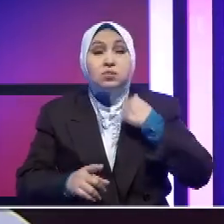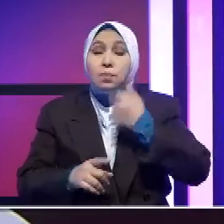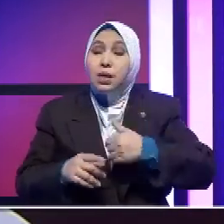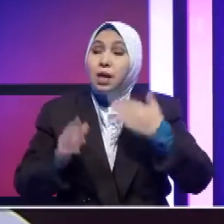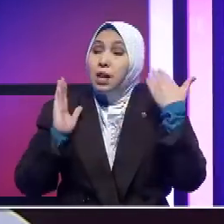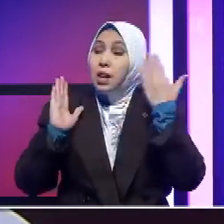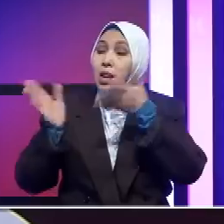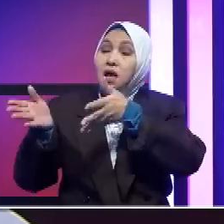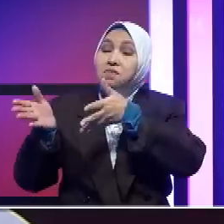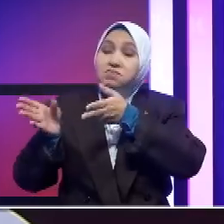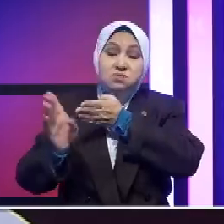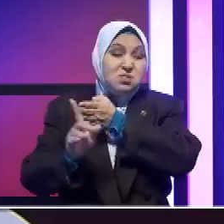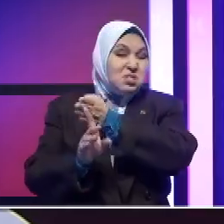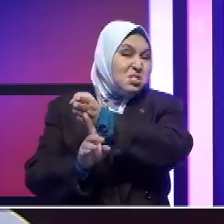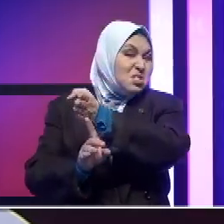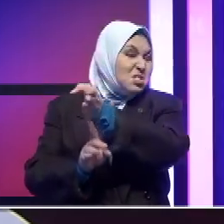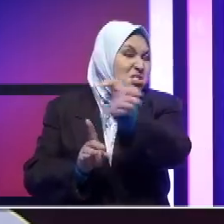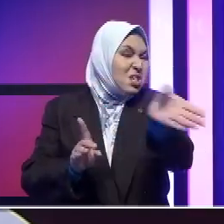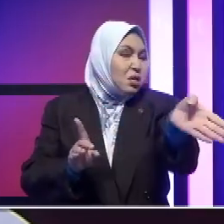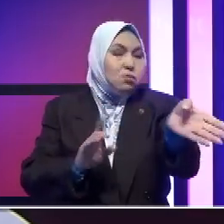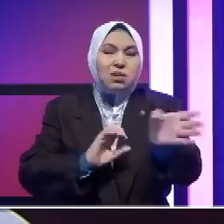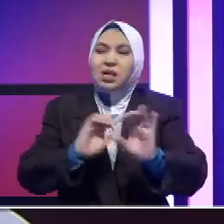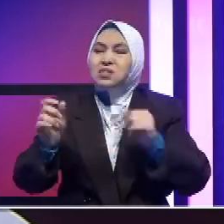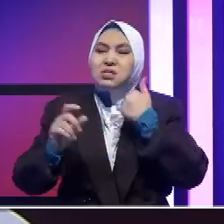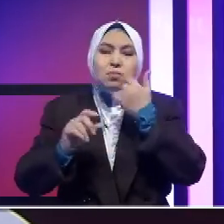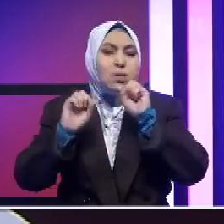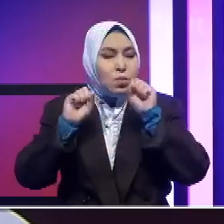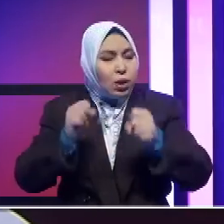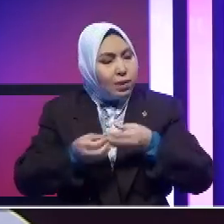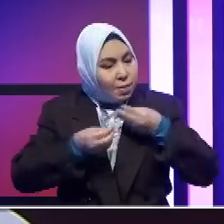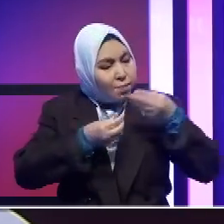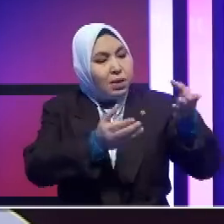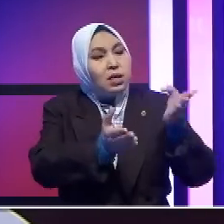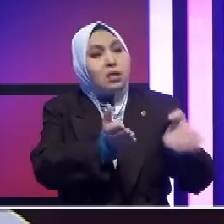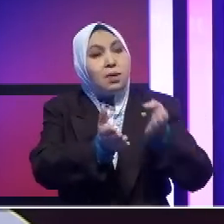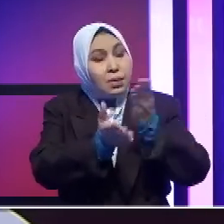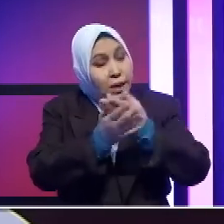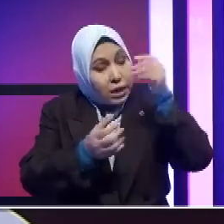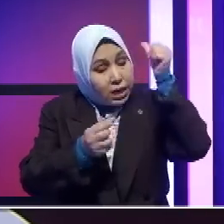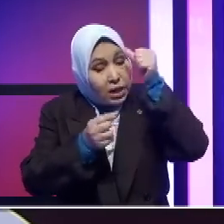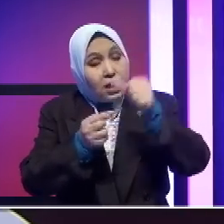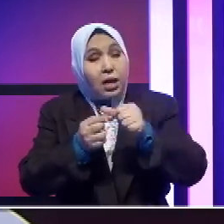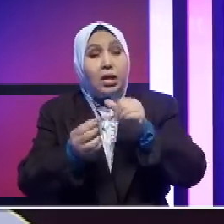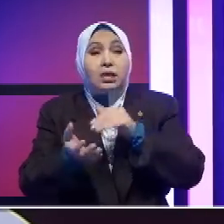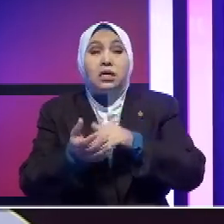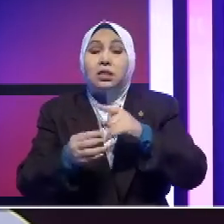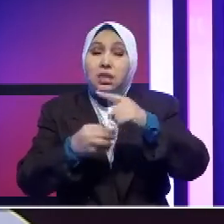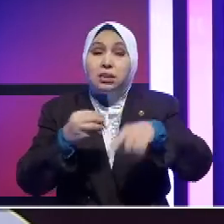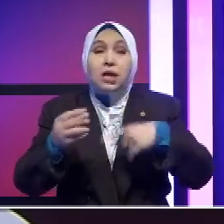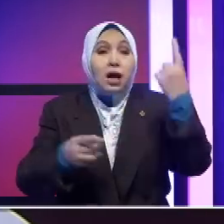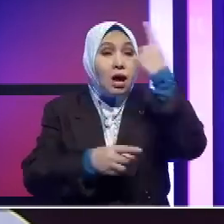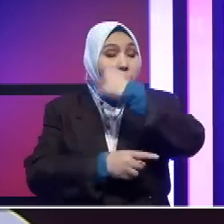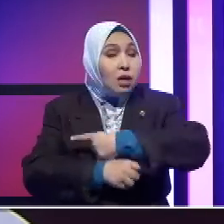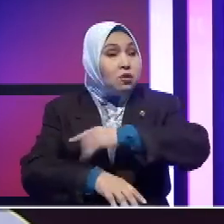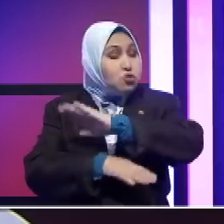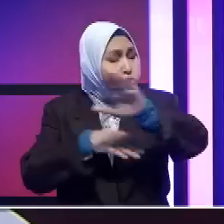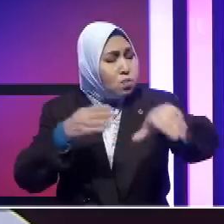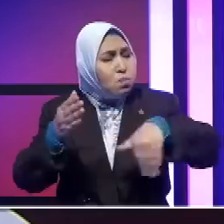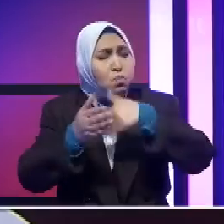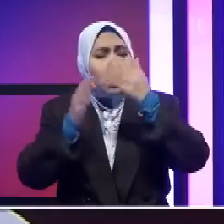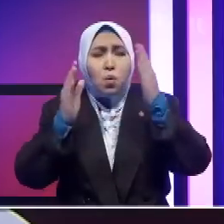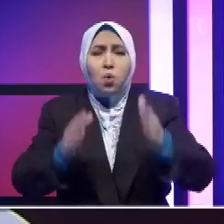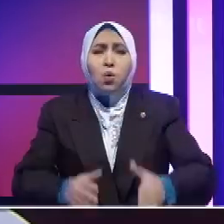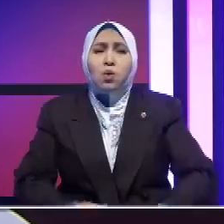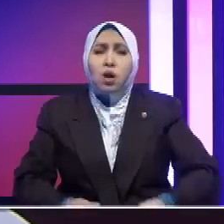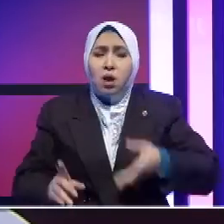oleh Allah, nescaya tidak ada sesuatu pun yang mampu memberi petunjuk. Ya, pemuda ini mengingatkan lagi ya tentang hari di mana semua orang